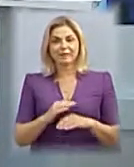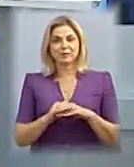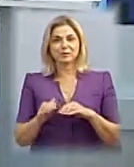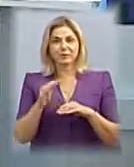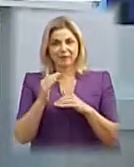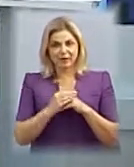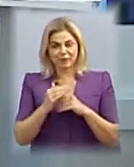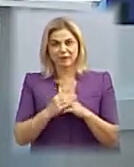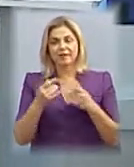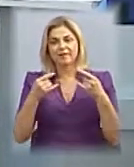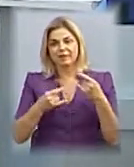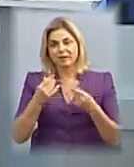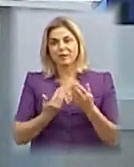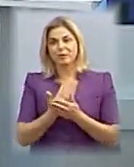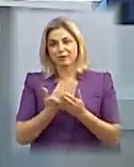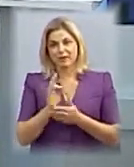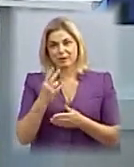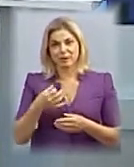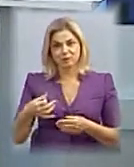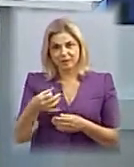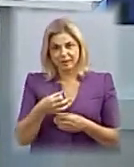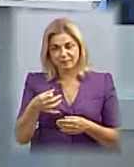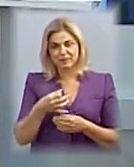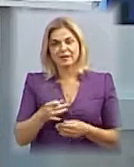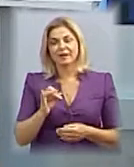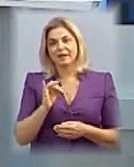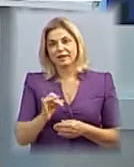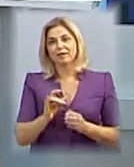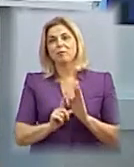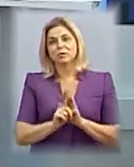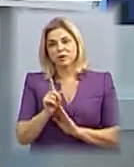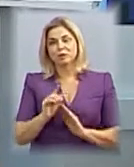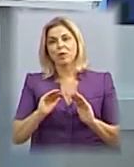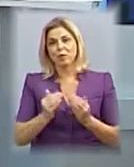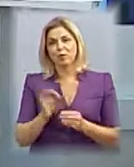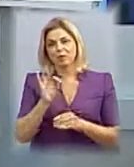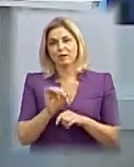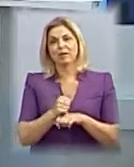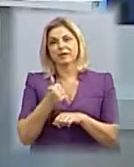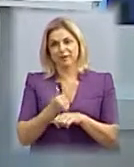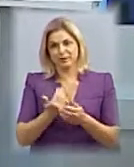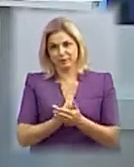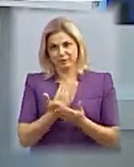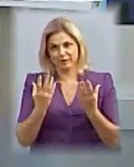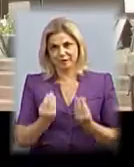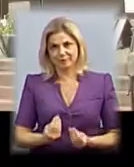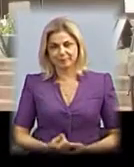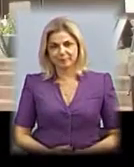Добрий вечір. В ефірі телевізійні новини Миколаївщини. В студії працює Марія Савицька. І спочатку коротко про головне.